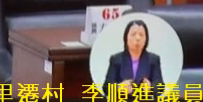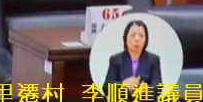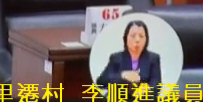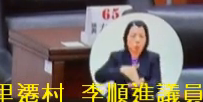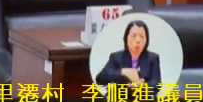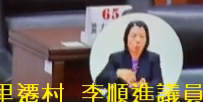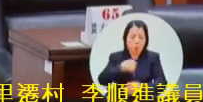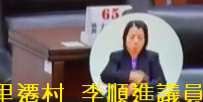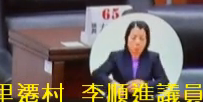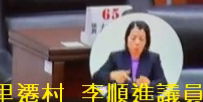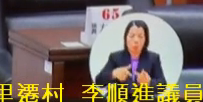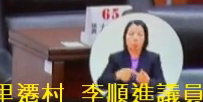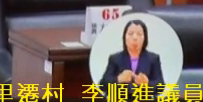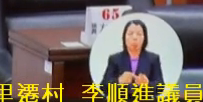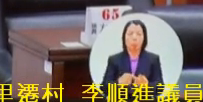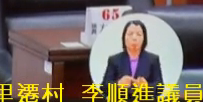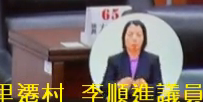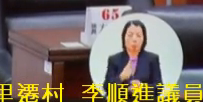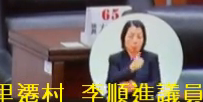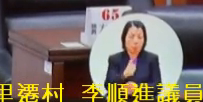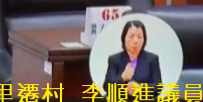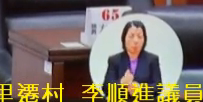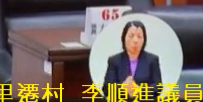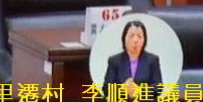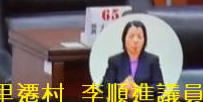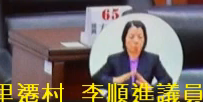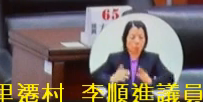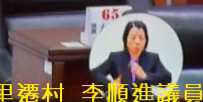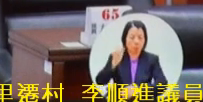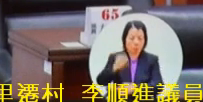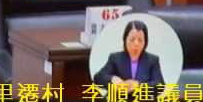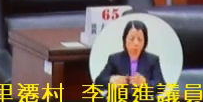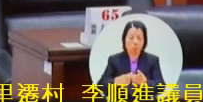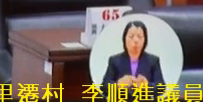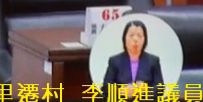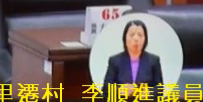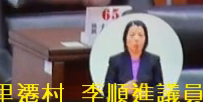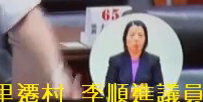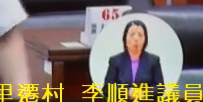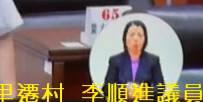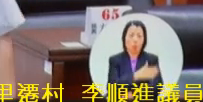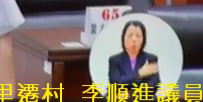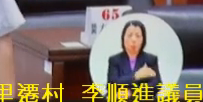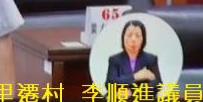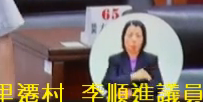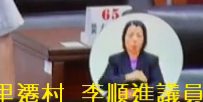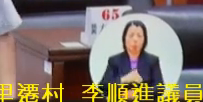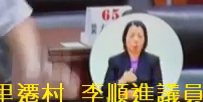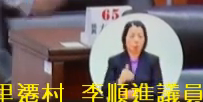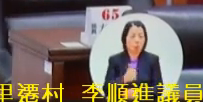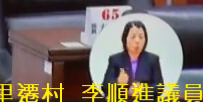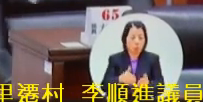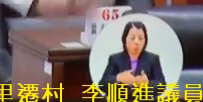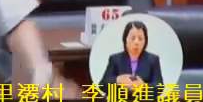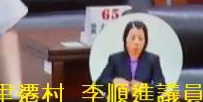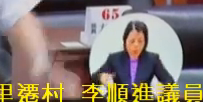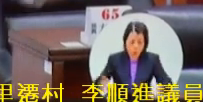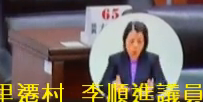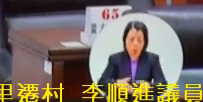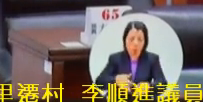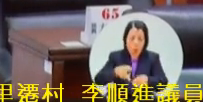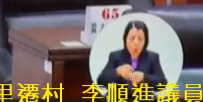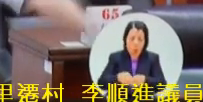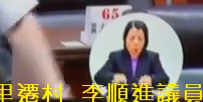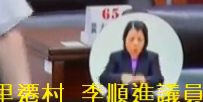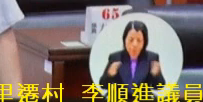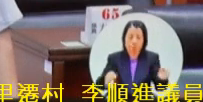园区，谢长廷核定的，陈水扁来动土，现在变成一般的公司行号都可以进驻的普通